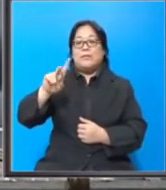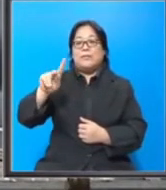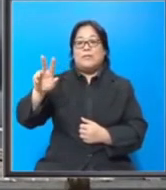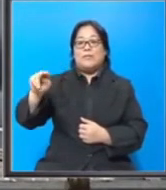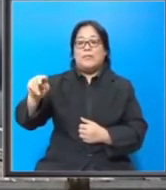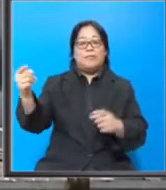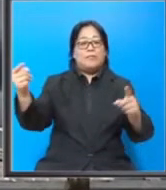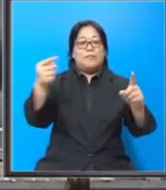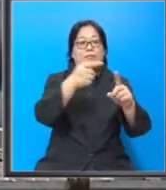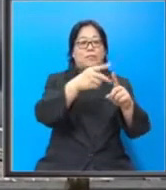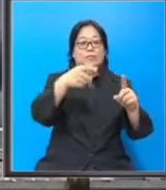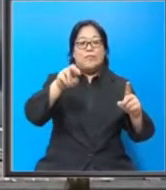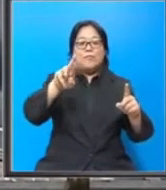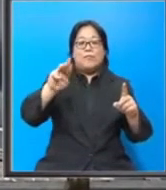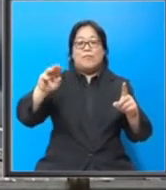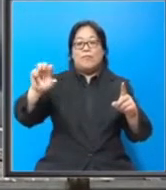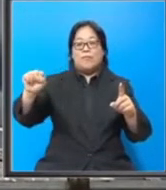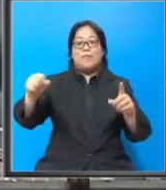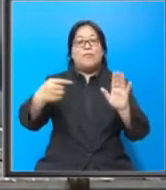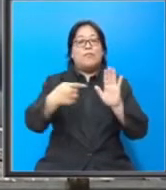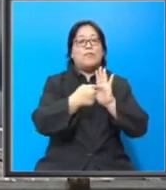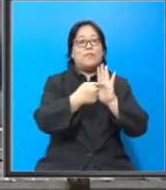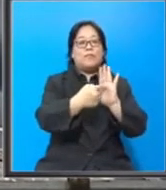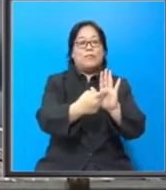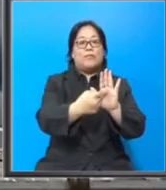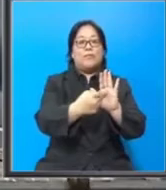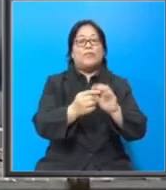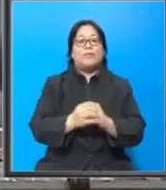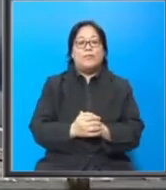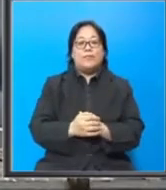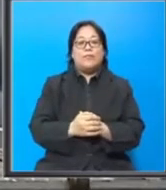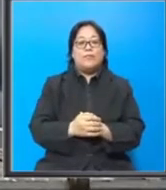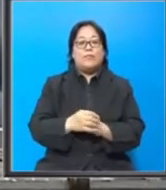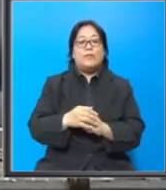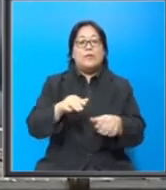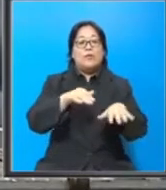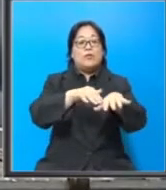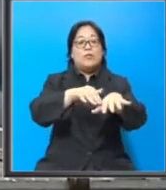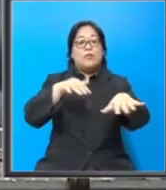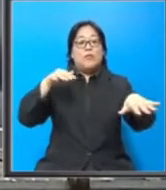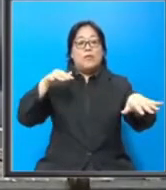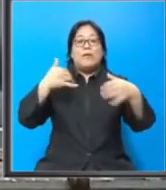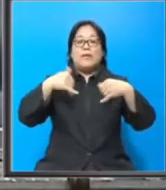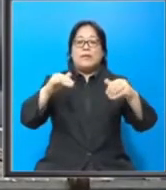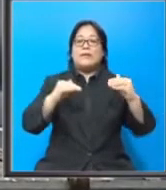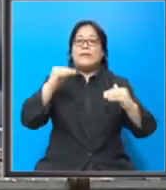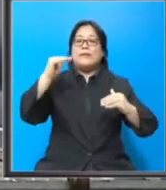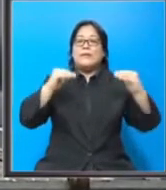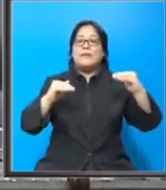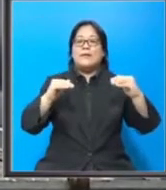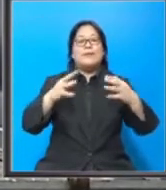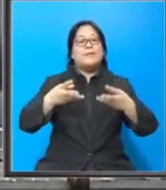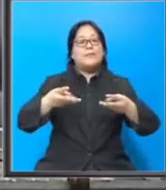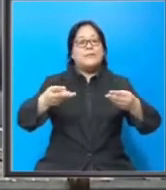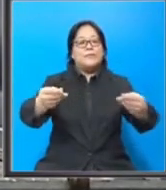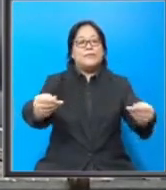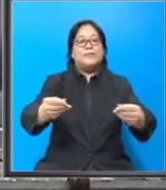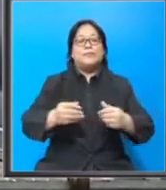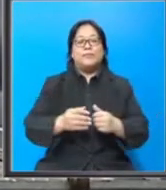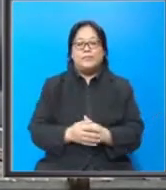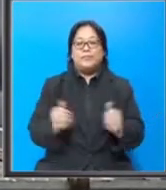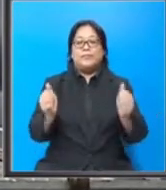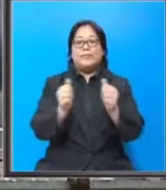ke passimas Pada masa ini menunjukkan bahwa isipadu traffic yang masih stabil dan lancar dengan